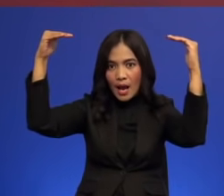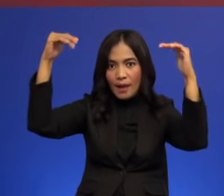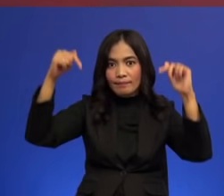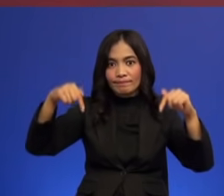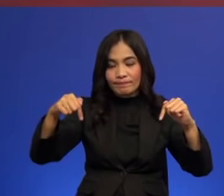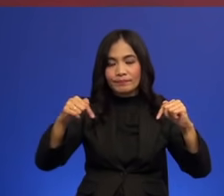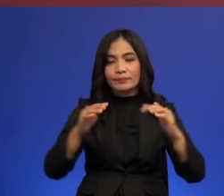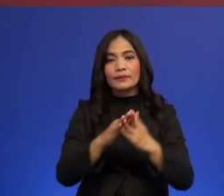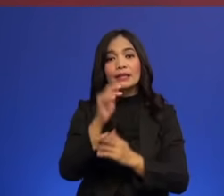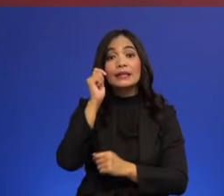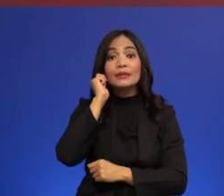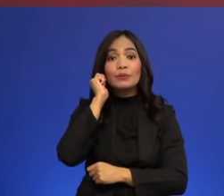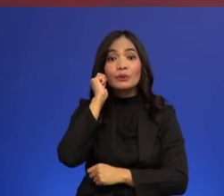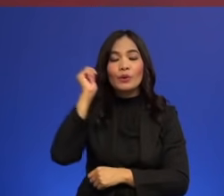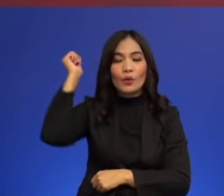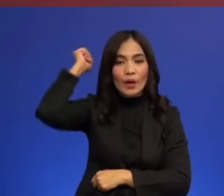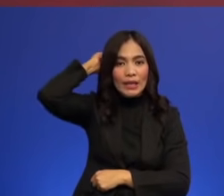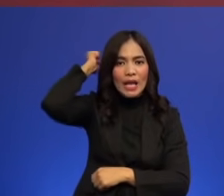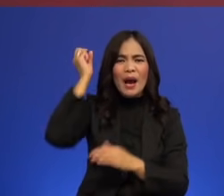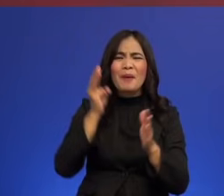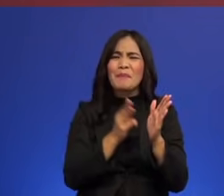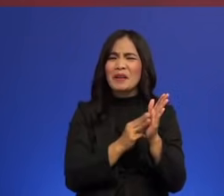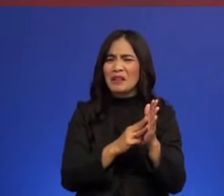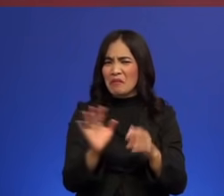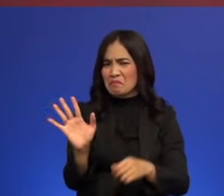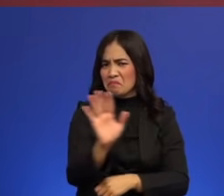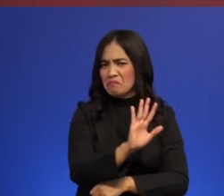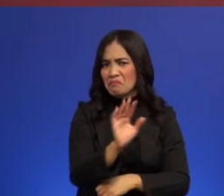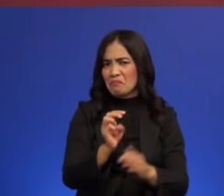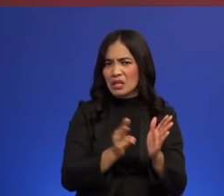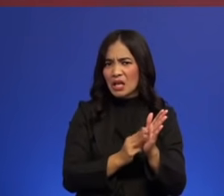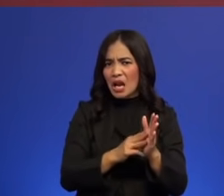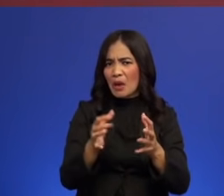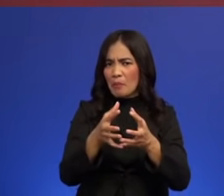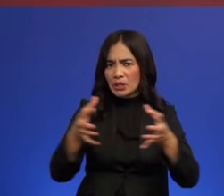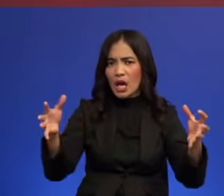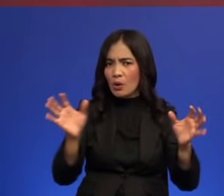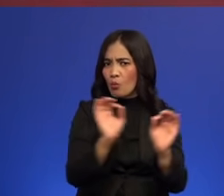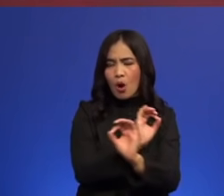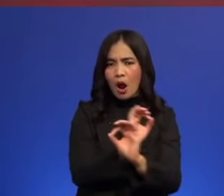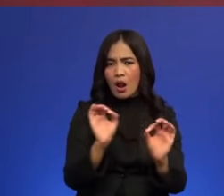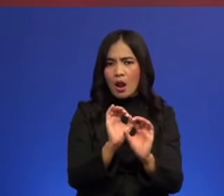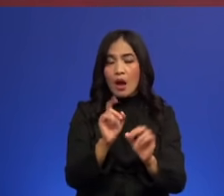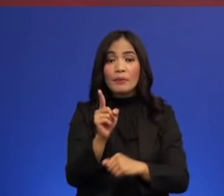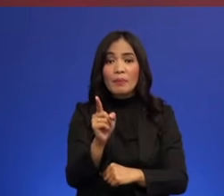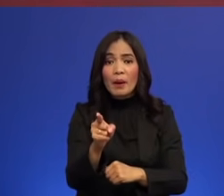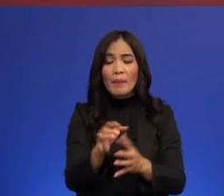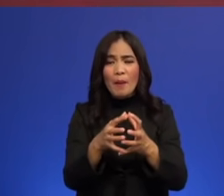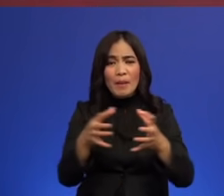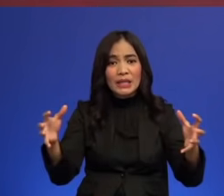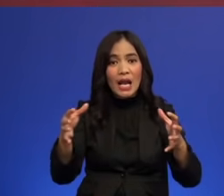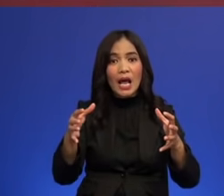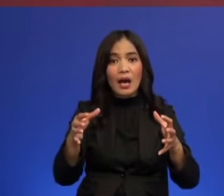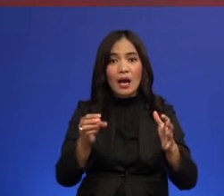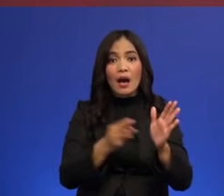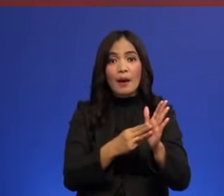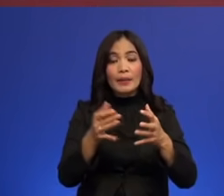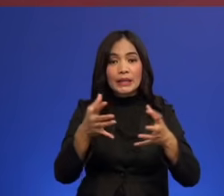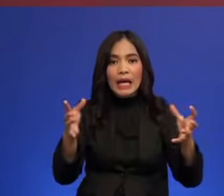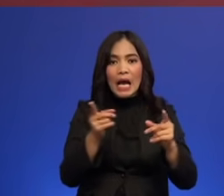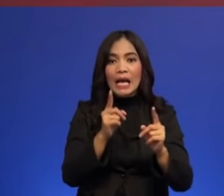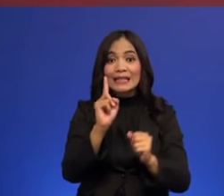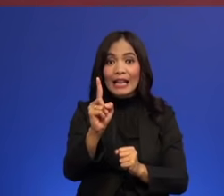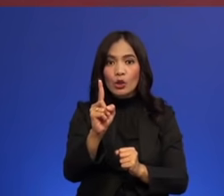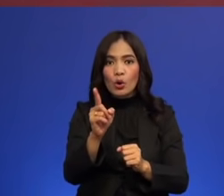Ibu-ibu kompanita, masalahmu bukan masalah besar. Sebab masalah besar hanya satu, kalau